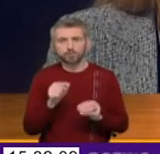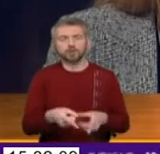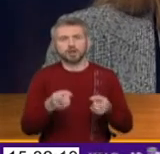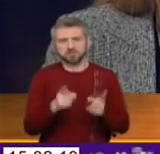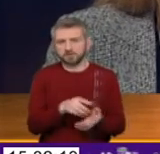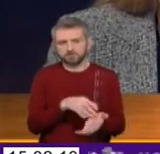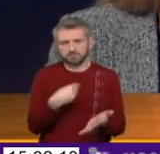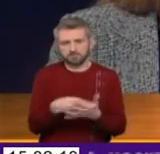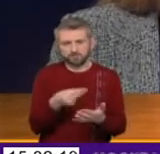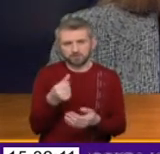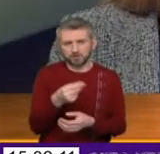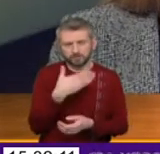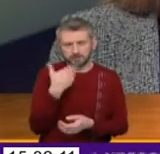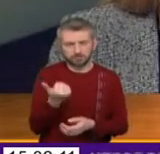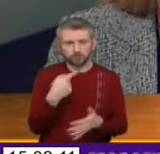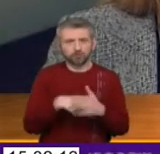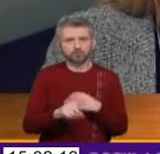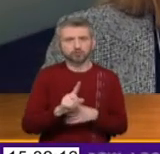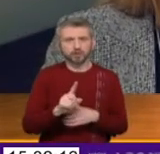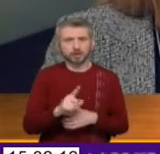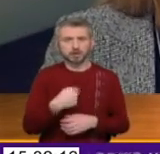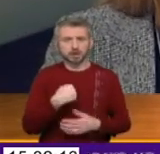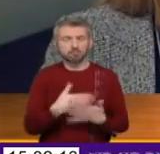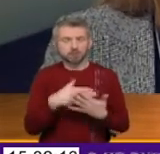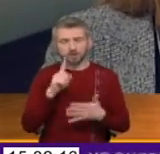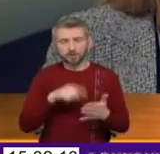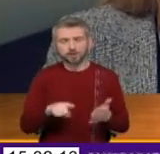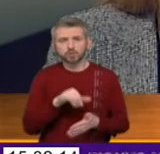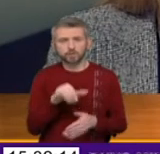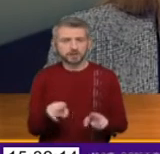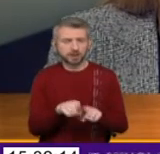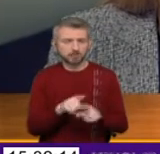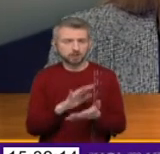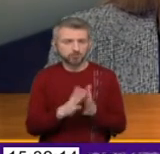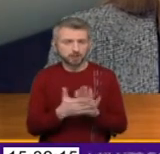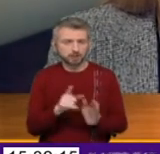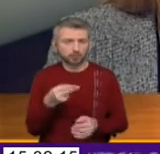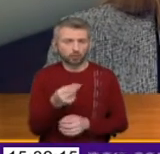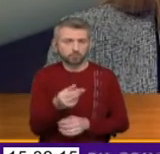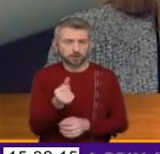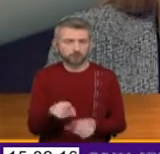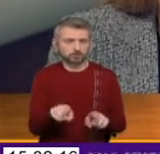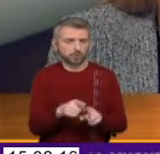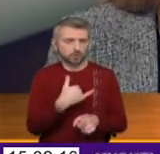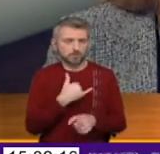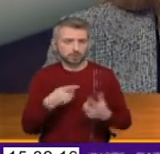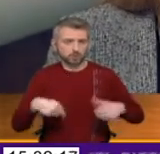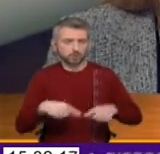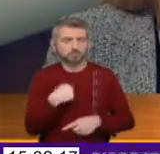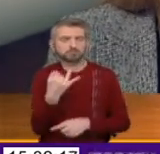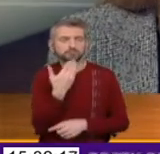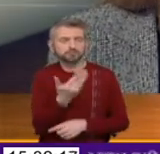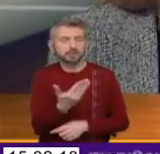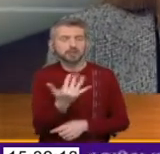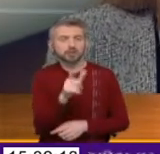не йде. Тому що я майже впевнена, що у вас така сама ситуація з оплатою, як і в мене на окрузі. Я цікавилася,